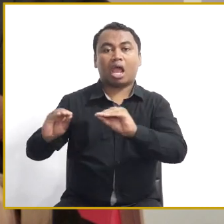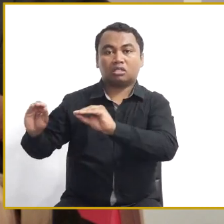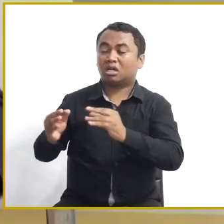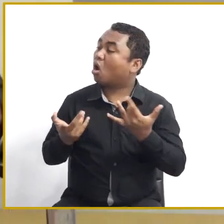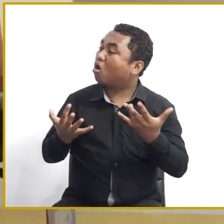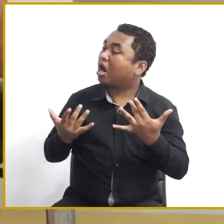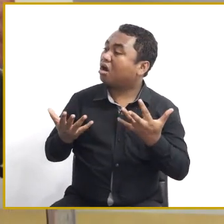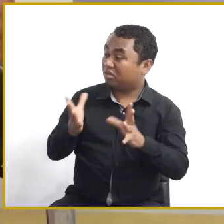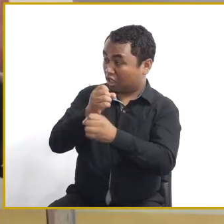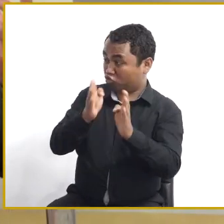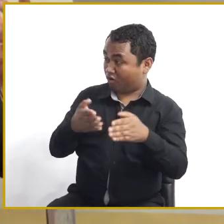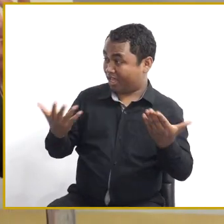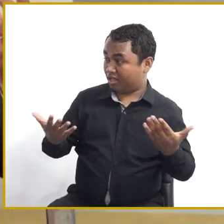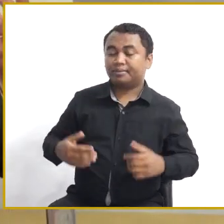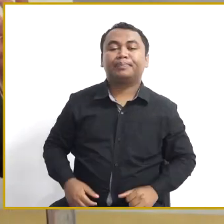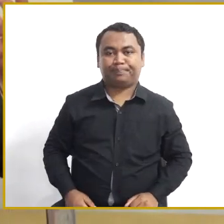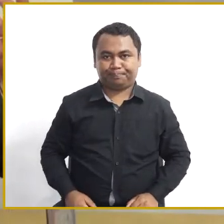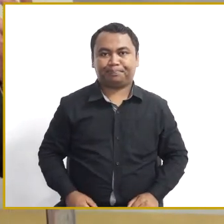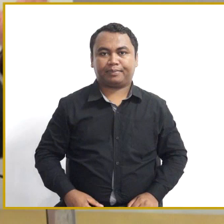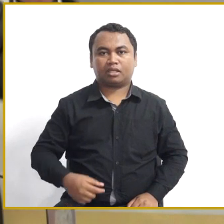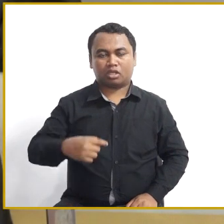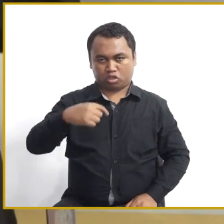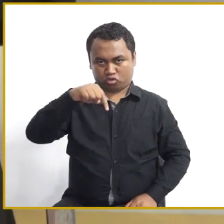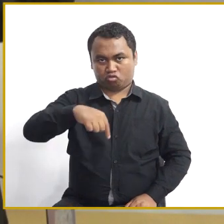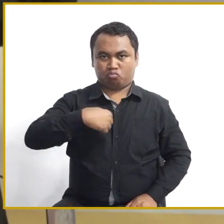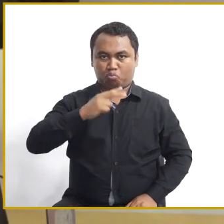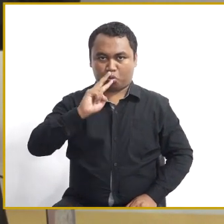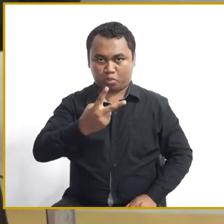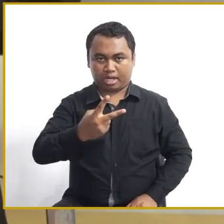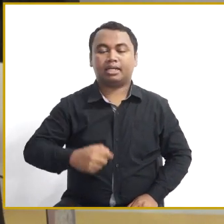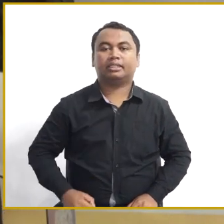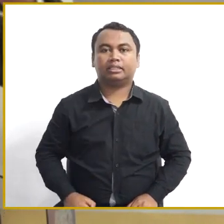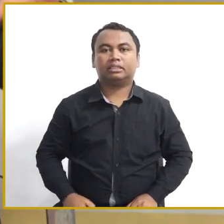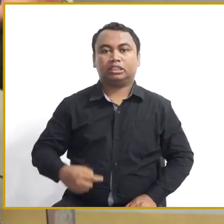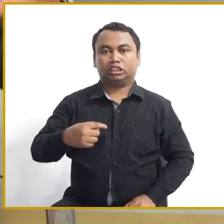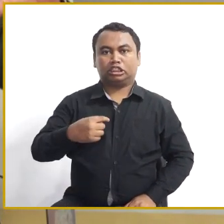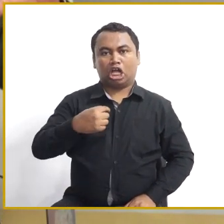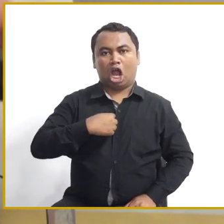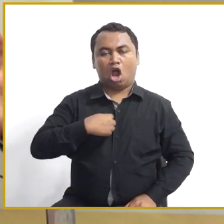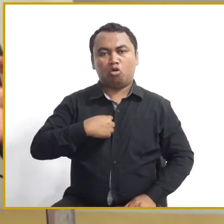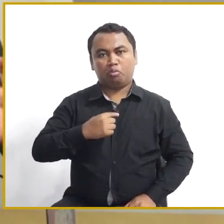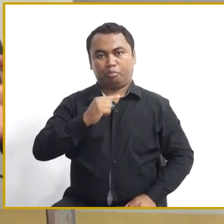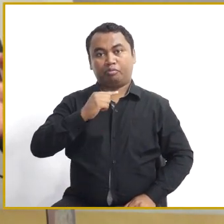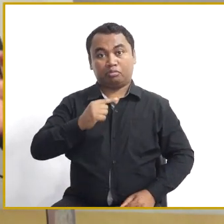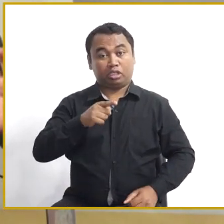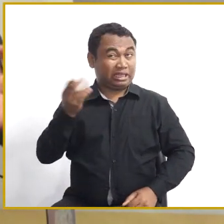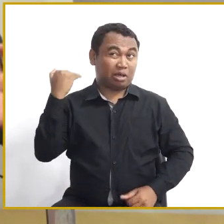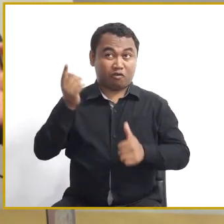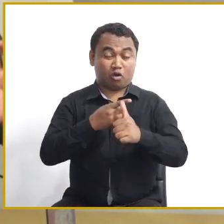izay zava-dehibe le teniko teo hoe izara telo fa vety a madagasikara